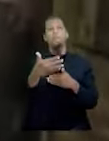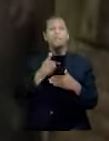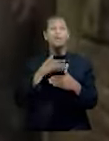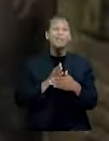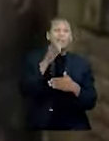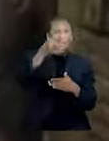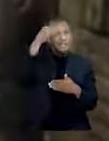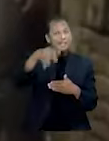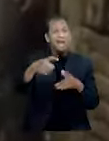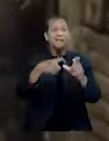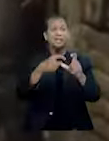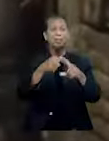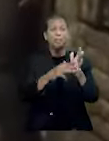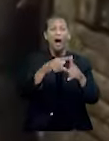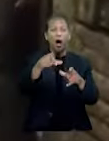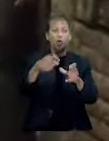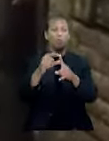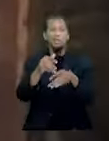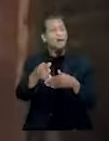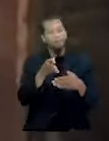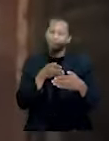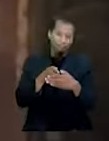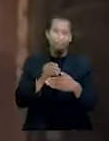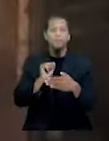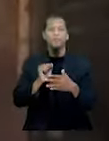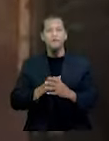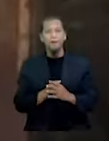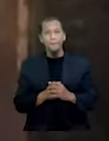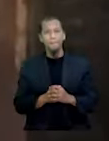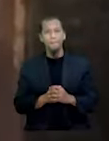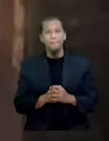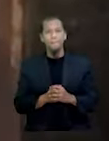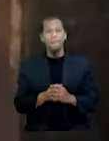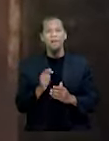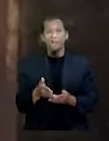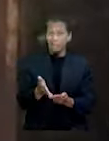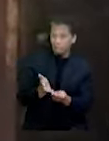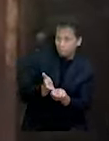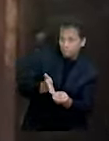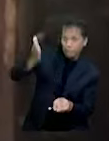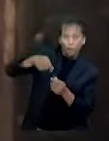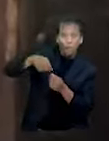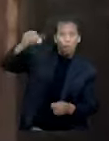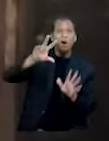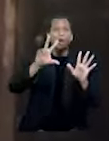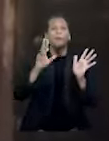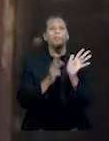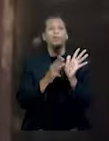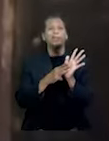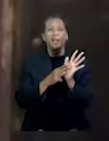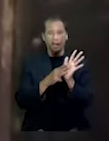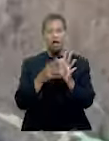menutup akses utama menuju desa semagung dan duren Sari di wilayah Bagelen Tebing setinggi 8 meter longsor